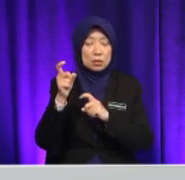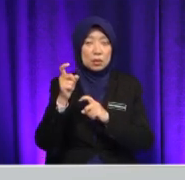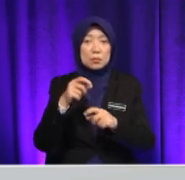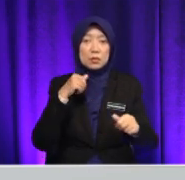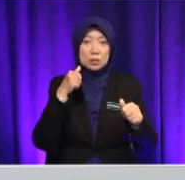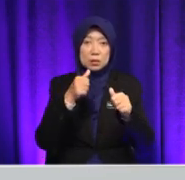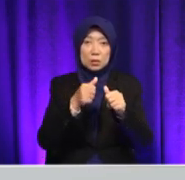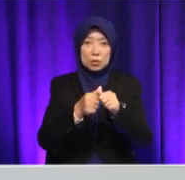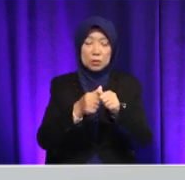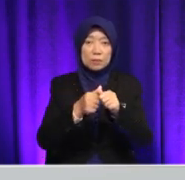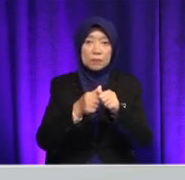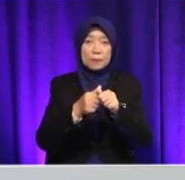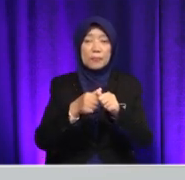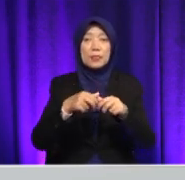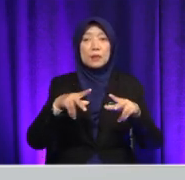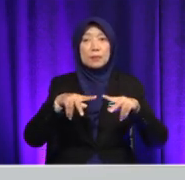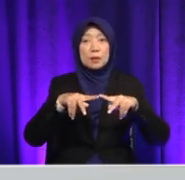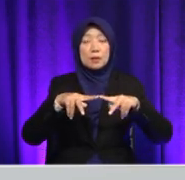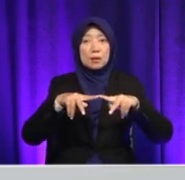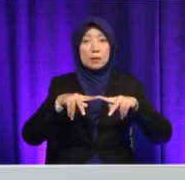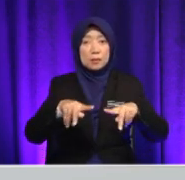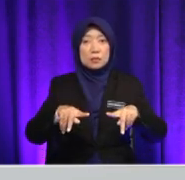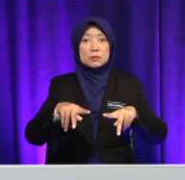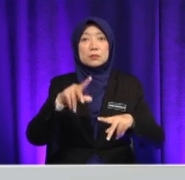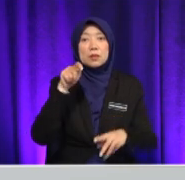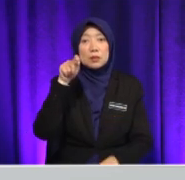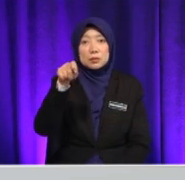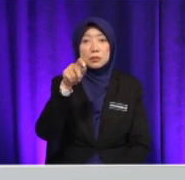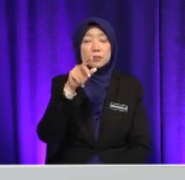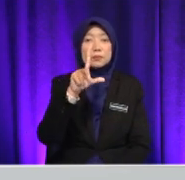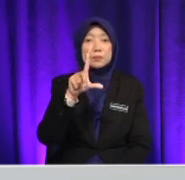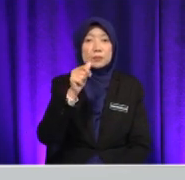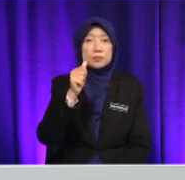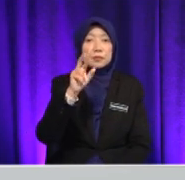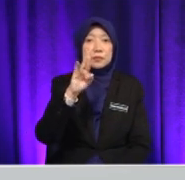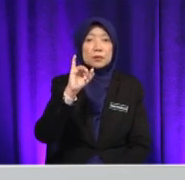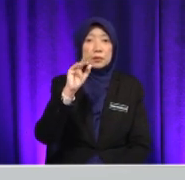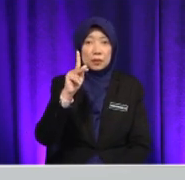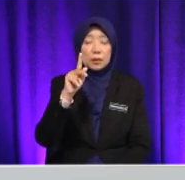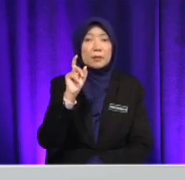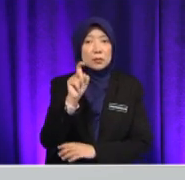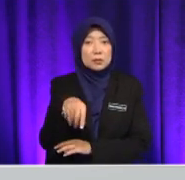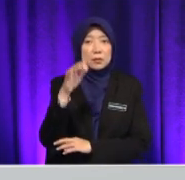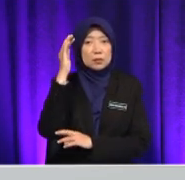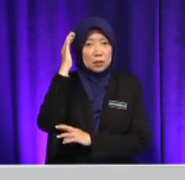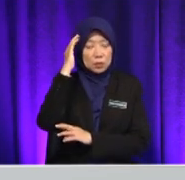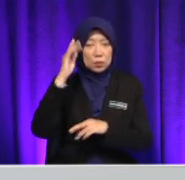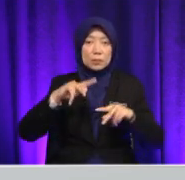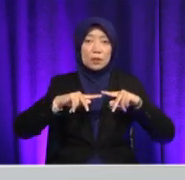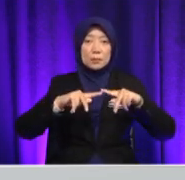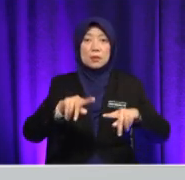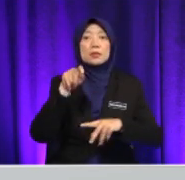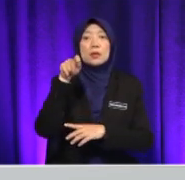Soalnya ini pelajar ataupun murid kena highlight atau ini adalah Papa tanda lari